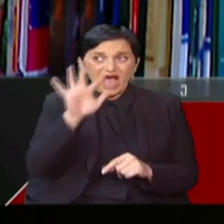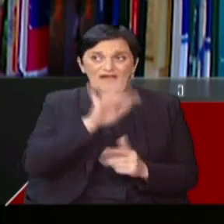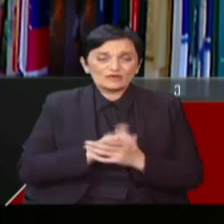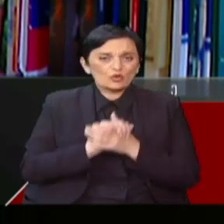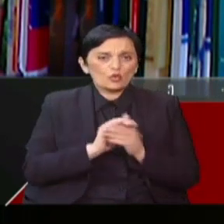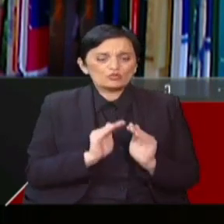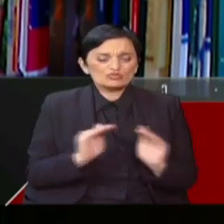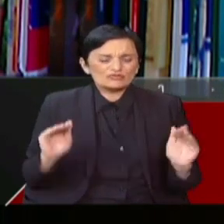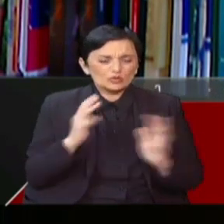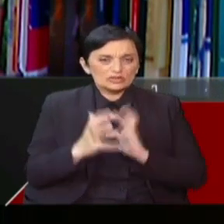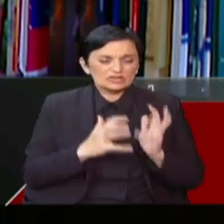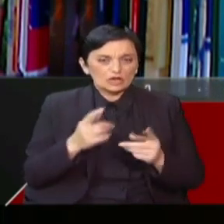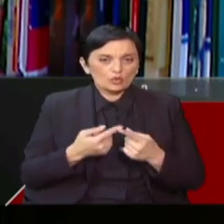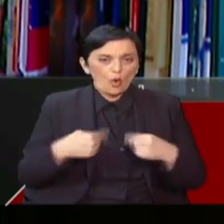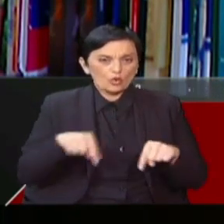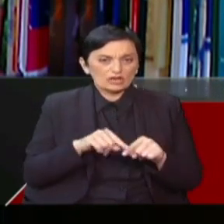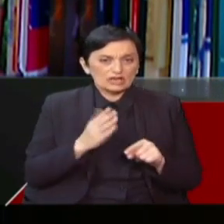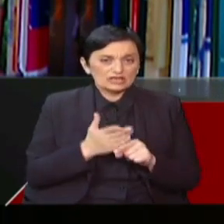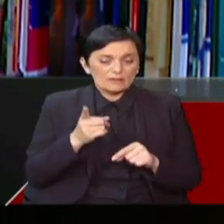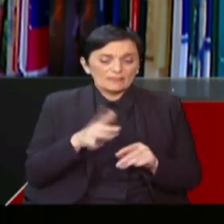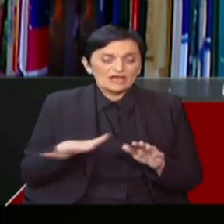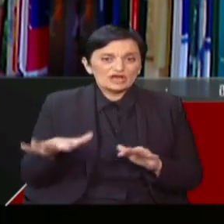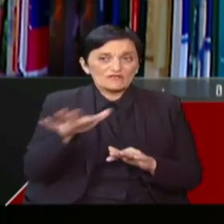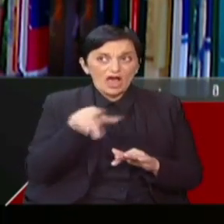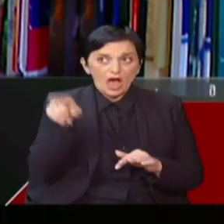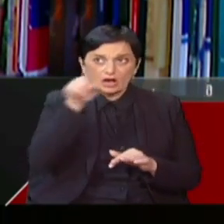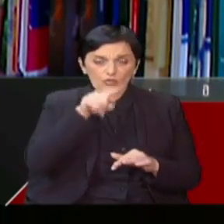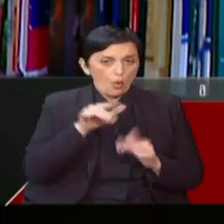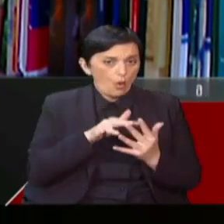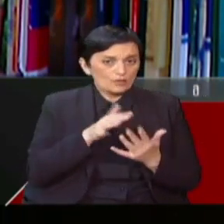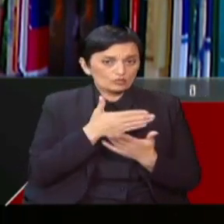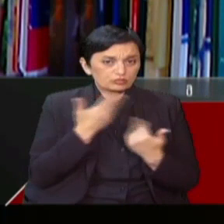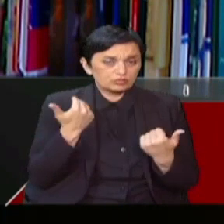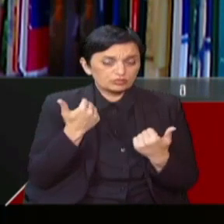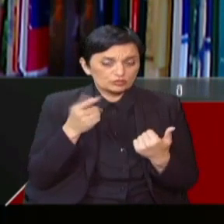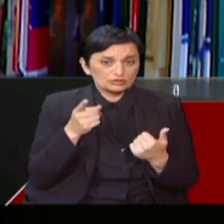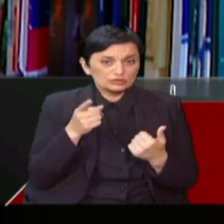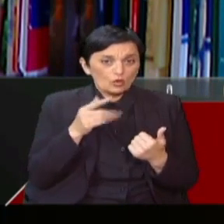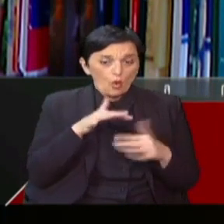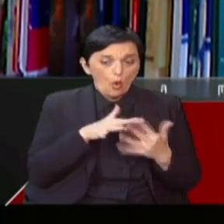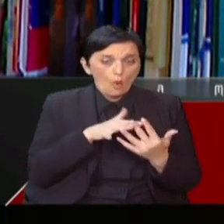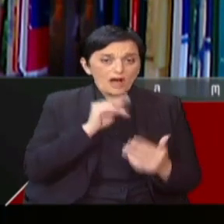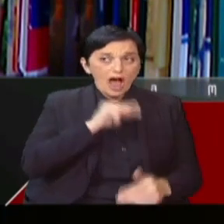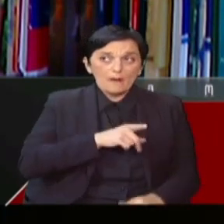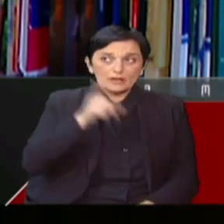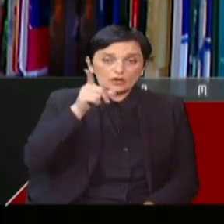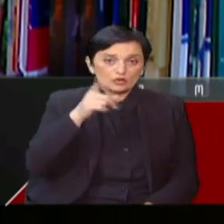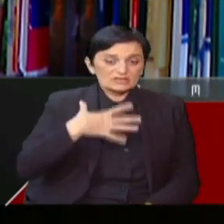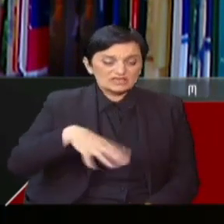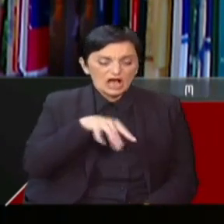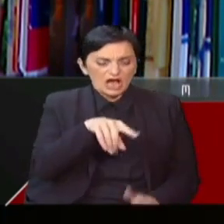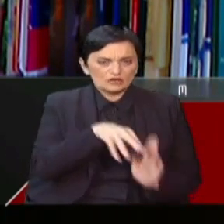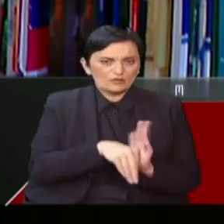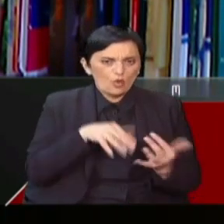მშვიდობიანი საერთაშორისო ორგანიზაცია და ამ ქვეყნებს შორის ომი არ ხდება, მას უმსაბრალებ რომ ომი უნდა მას